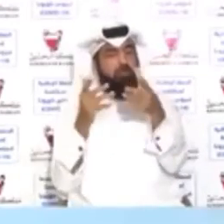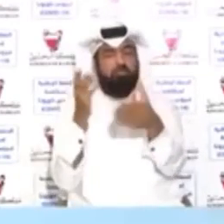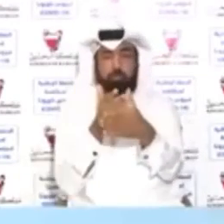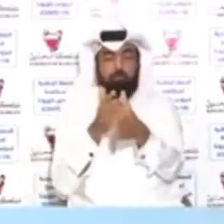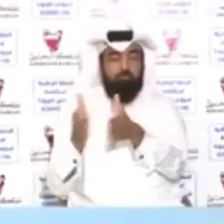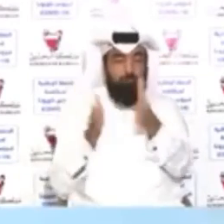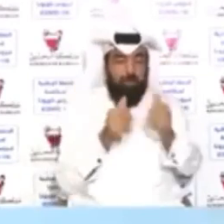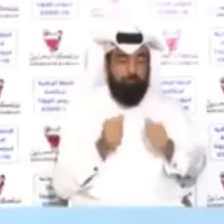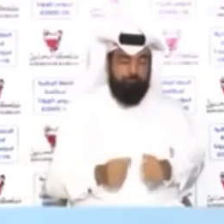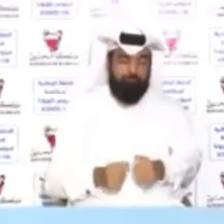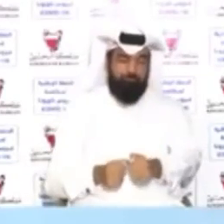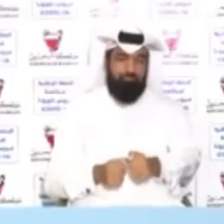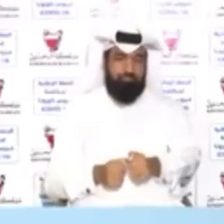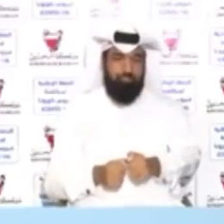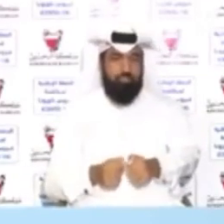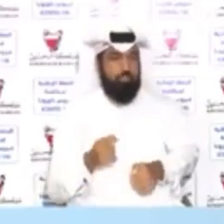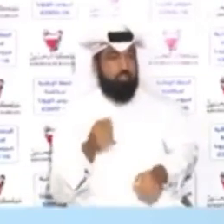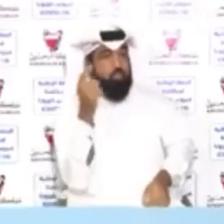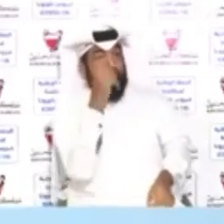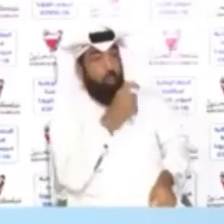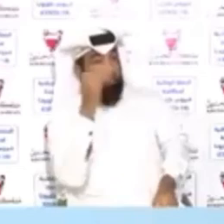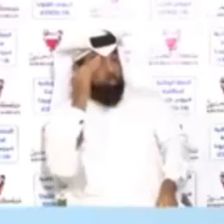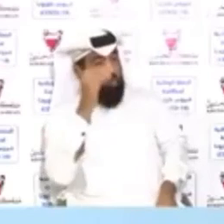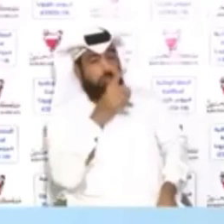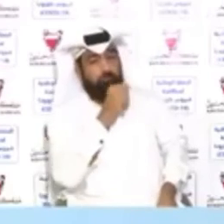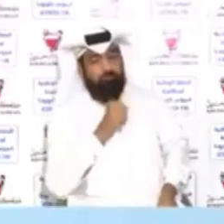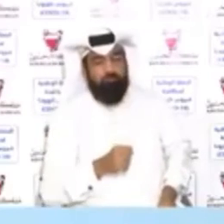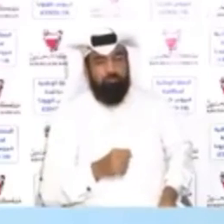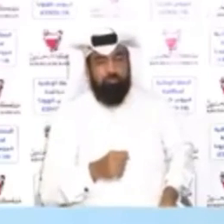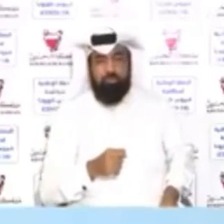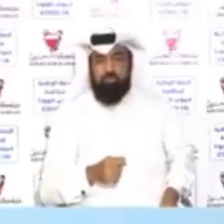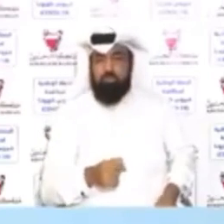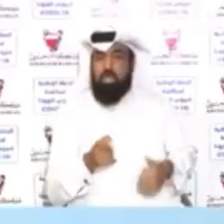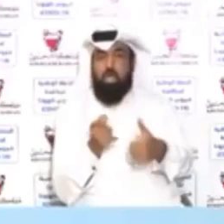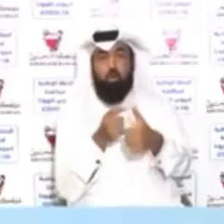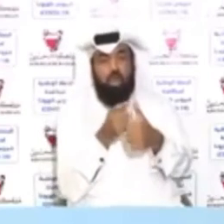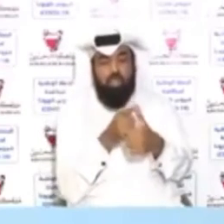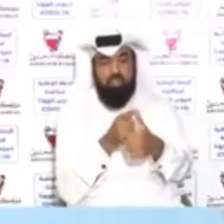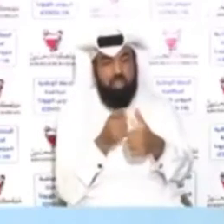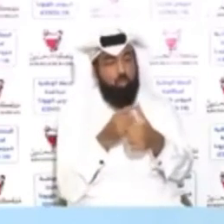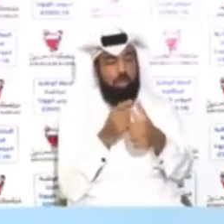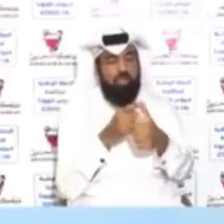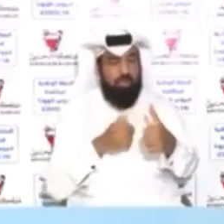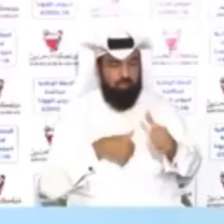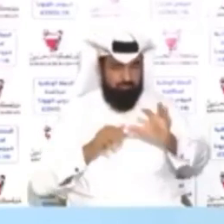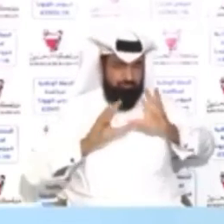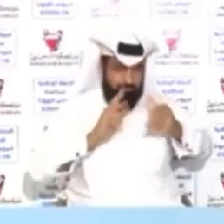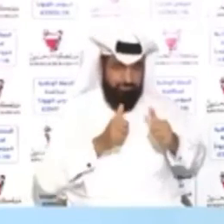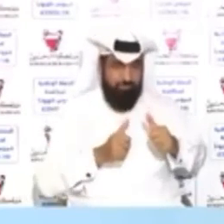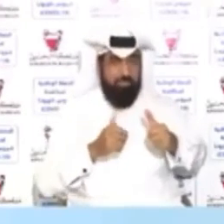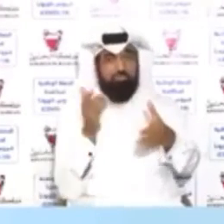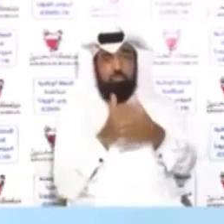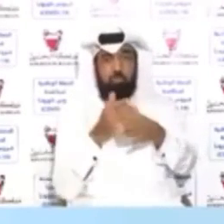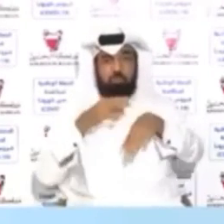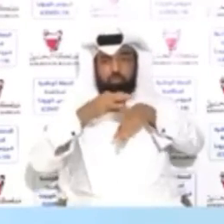السؤال. طبعا ارتفاع العدد لعدة أسباب ذكرناها من السابق، وفعلا يعني ممكن